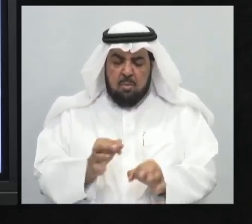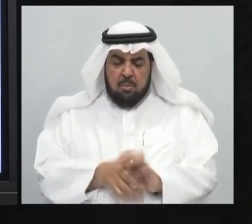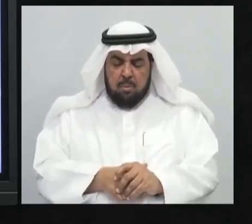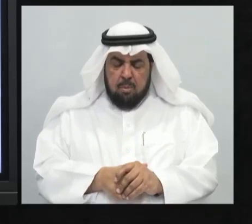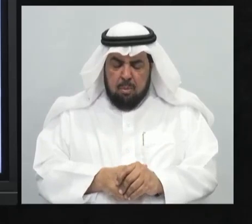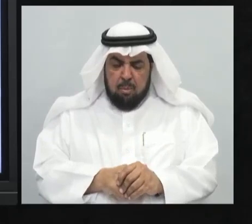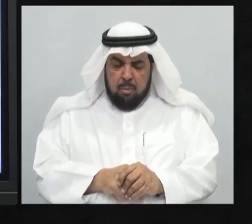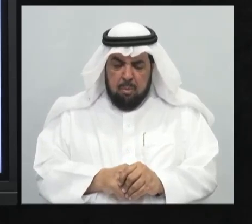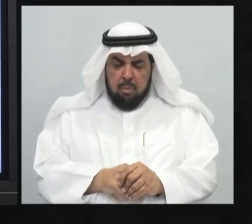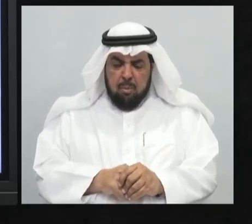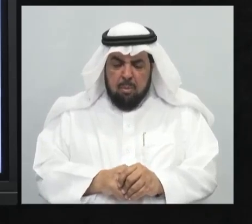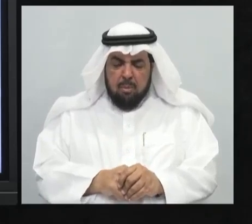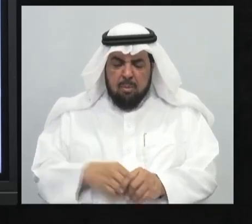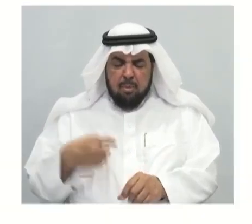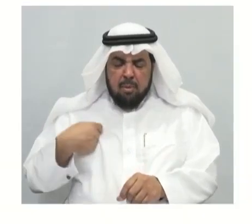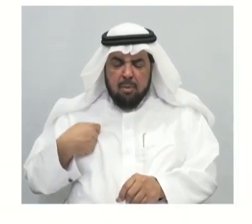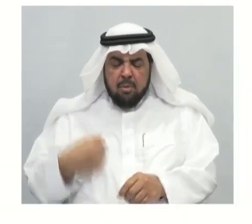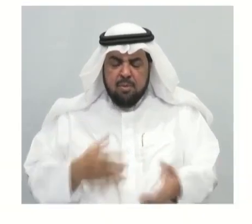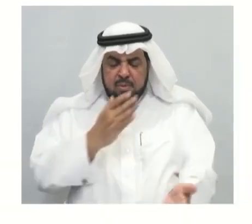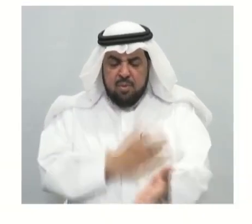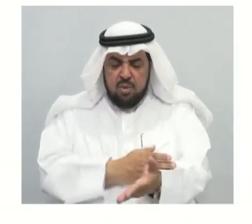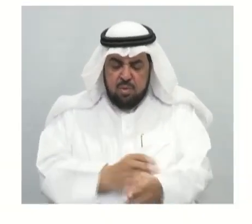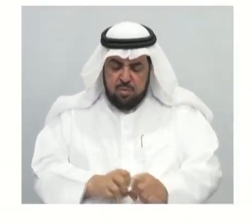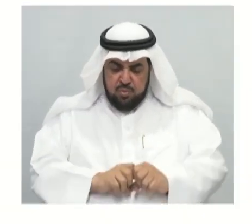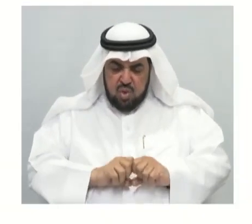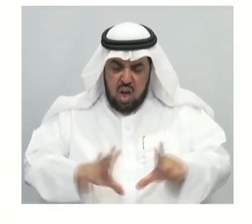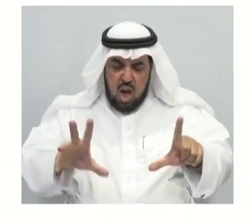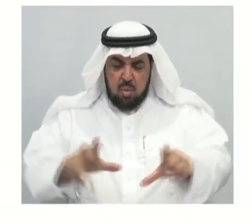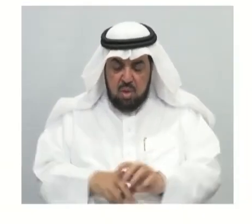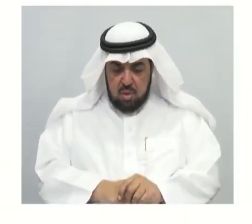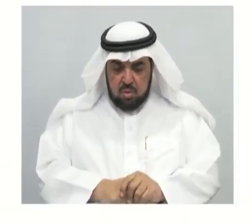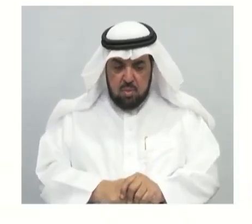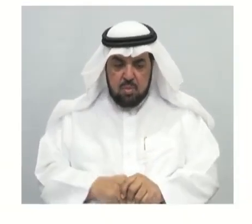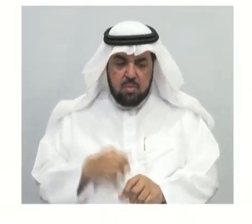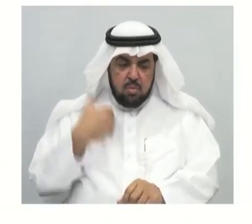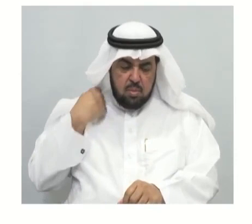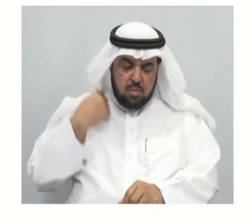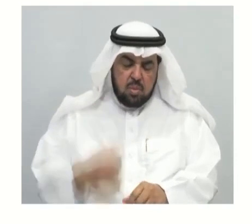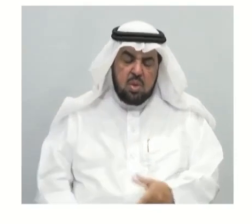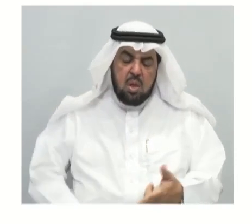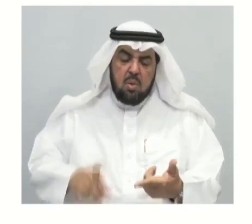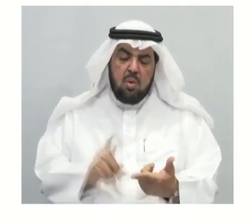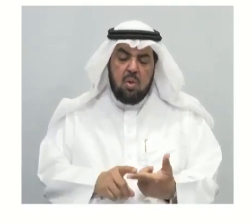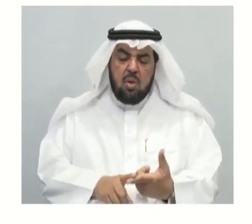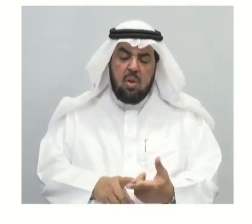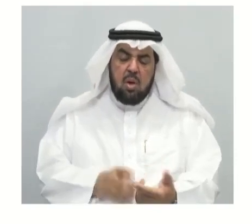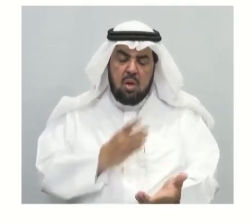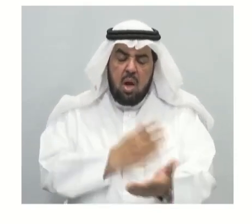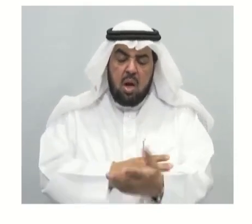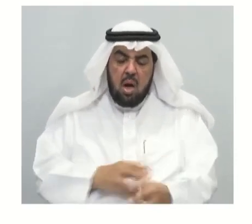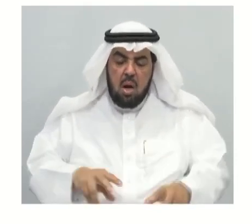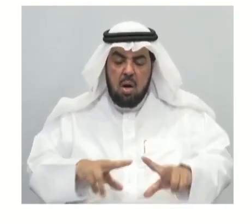محدد فهذه تسمى التقارير الاعلاميه النوع الثاني لدينا من التقارير